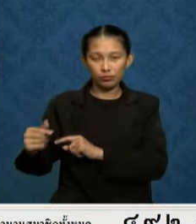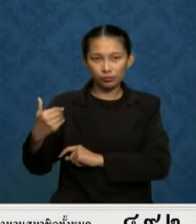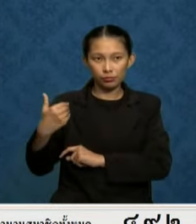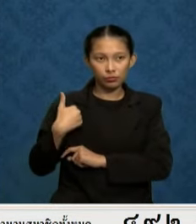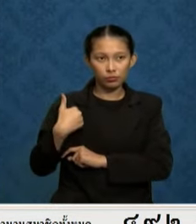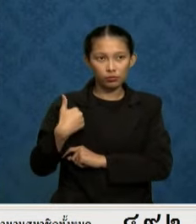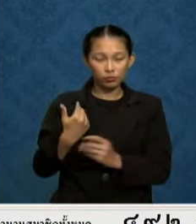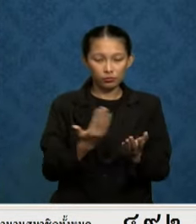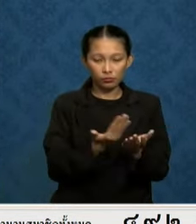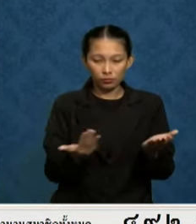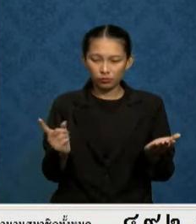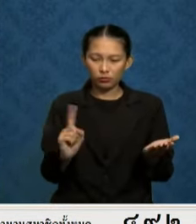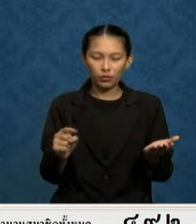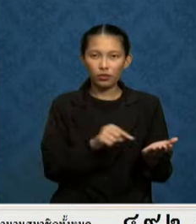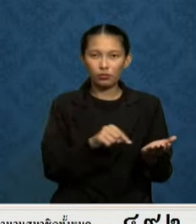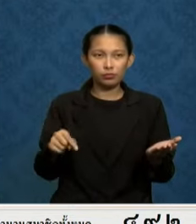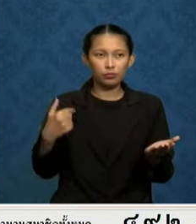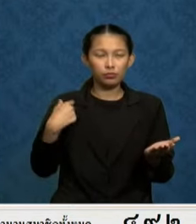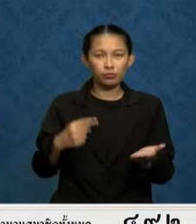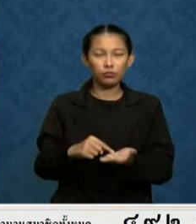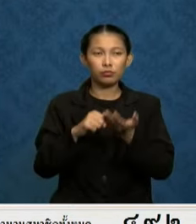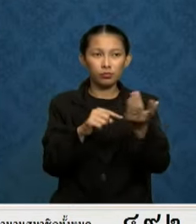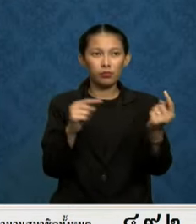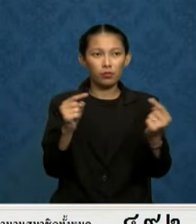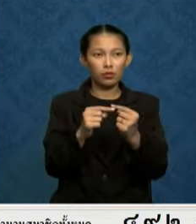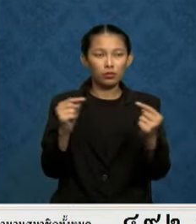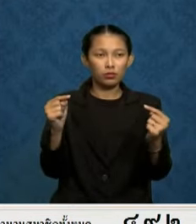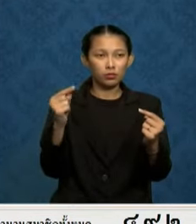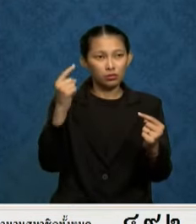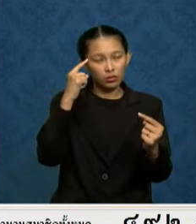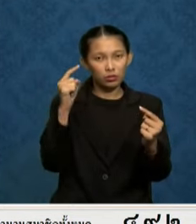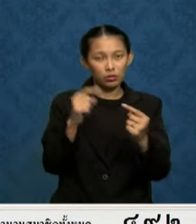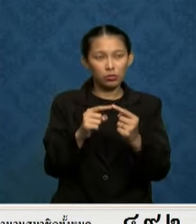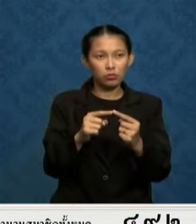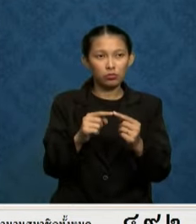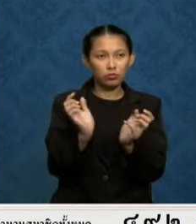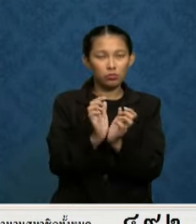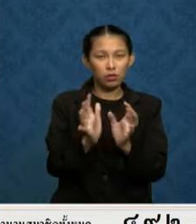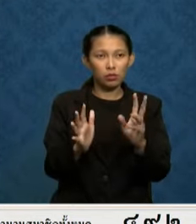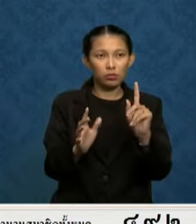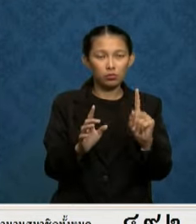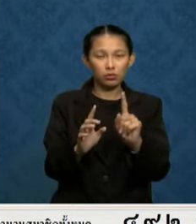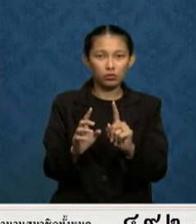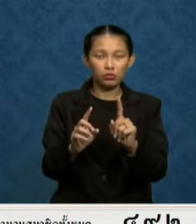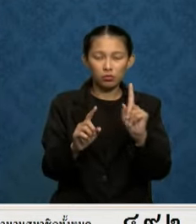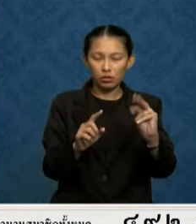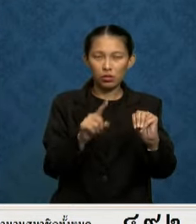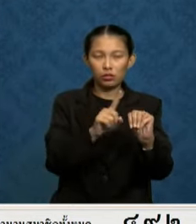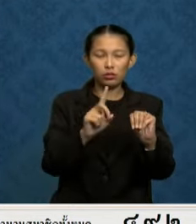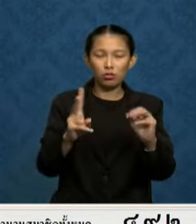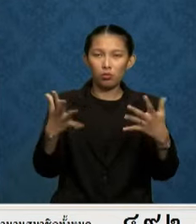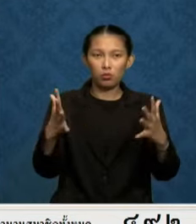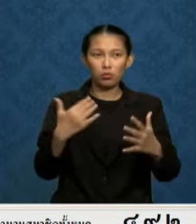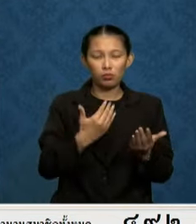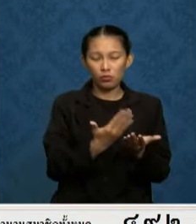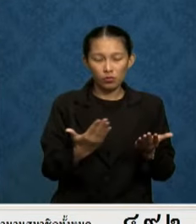ไม่มีฉบราใ inputที่เสนอ ความเหน เกี่วกับื่กเ้ทธท1.1 2ไว้เลย keer 10 กวาฉบรที่เรา